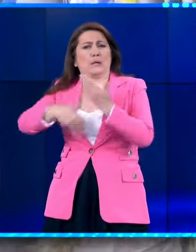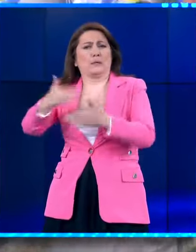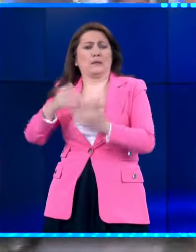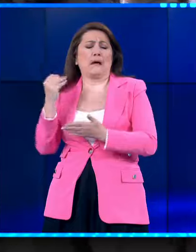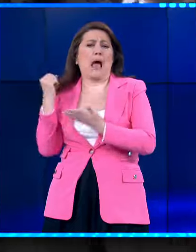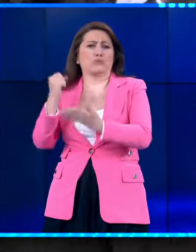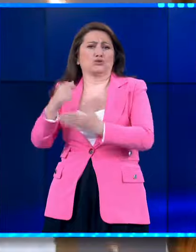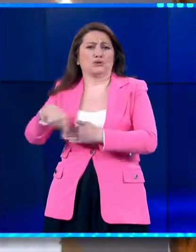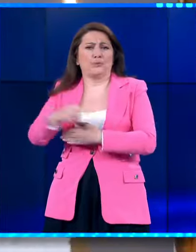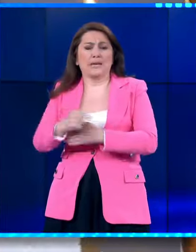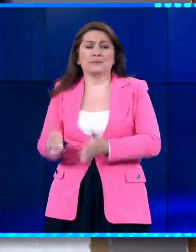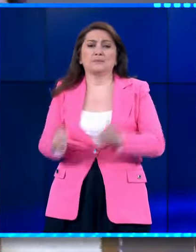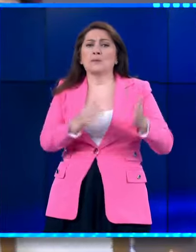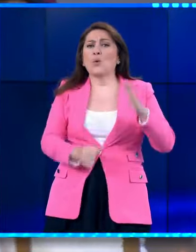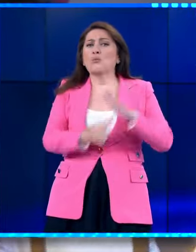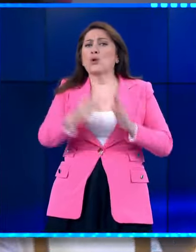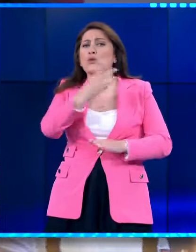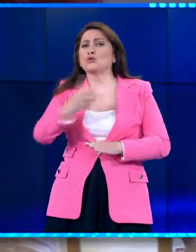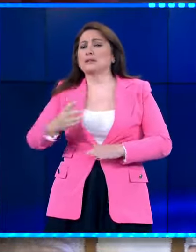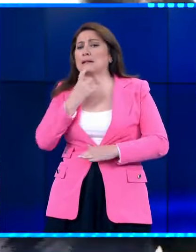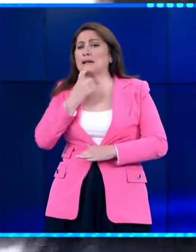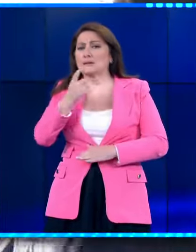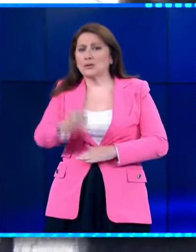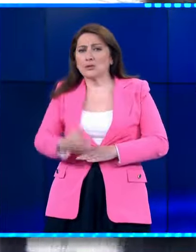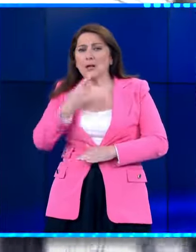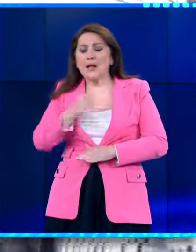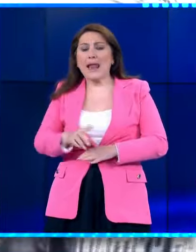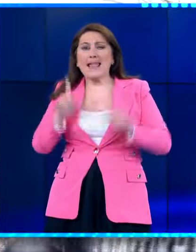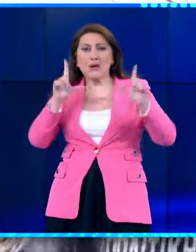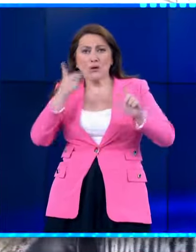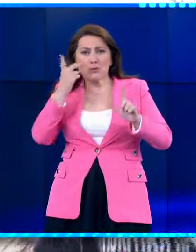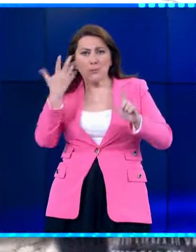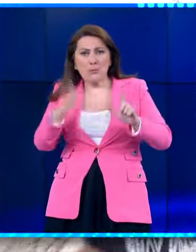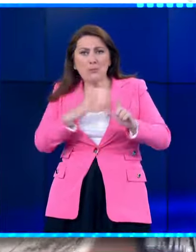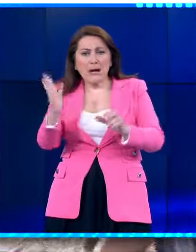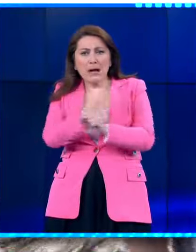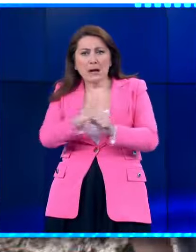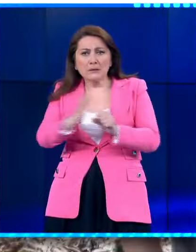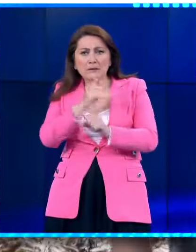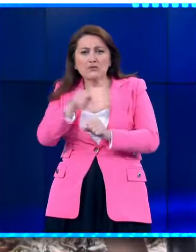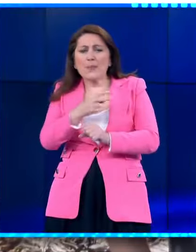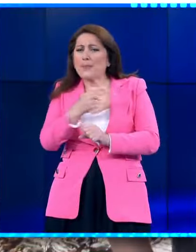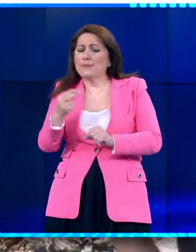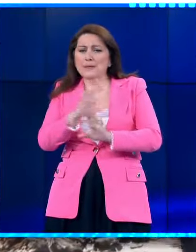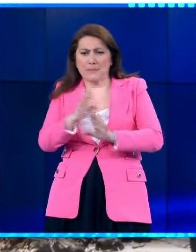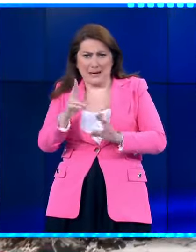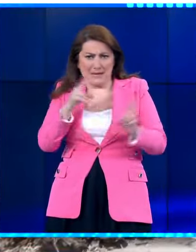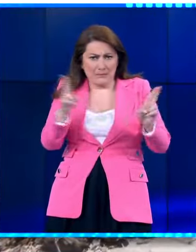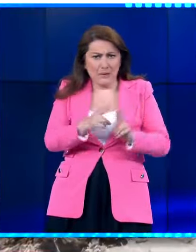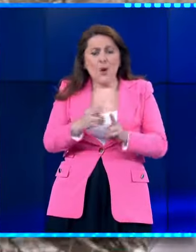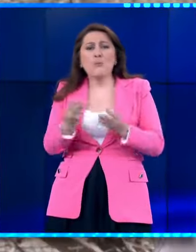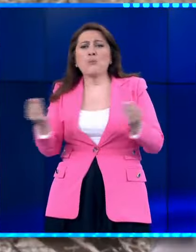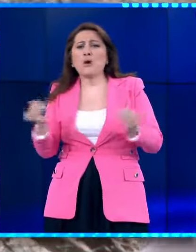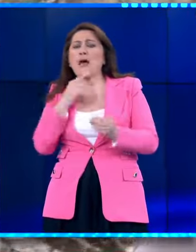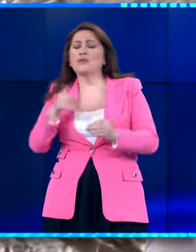αμέσως, ο Στέφανος Κασελάκης του απάντησε ότι οι εικόνες της καταστροφής σε μια ανοχήρωτη πρωτεύουσα δεν είναι ζήτημα λίγων ή πολλών, αλλά πληγή για ολόκληρο τον